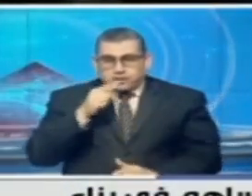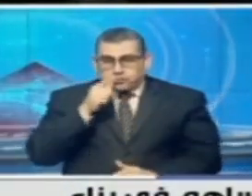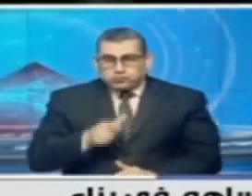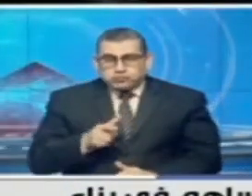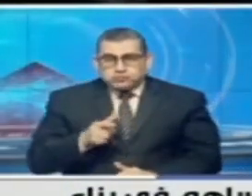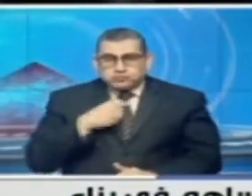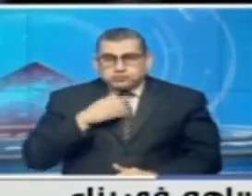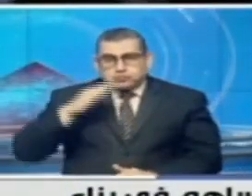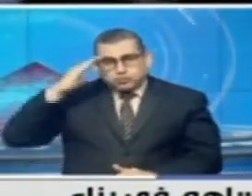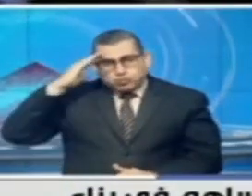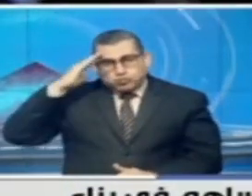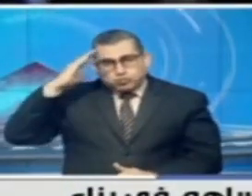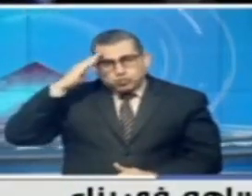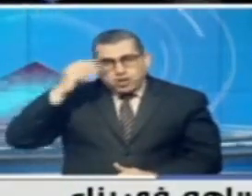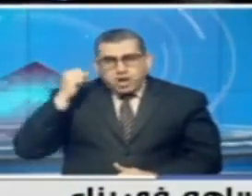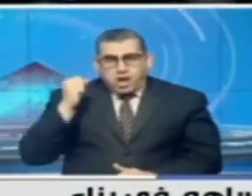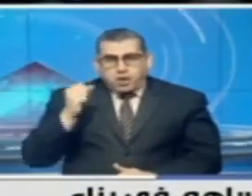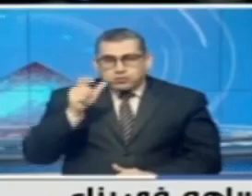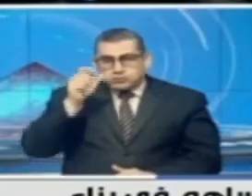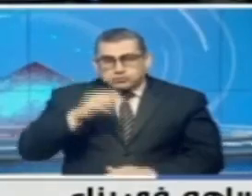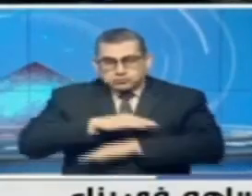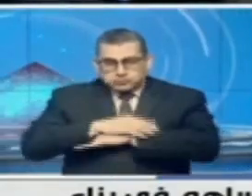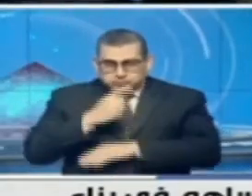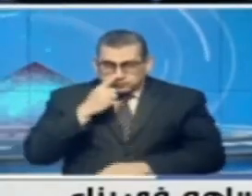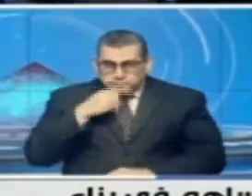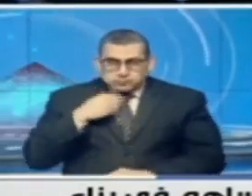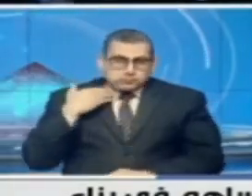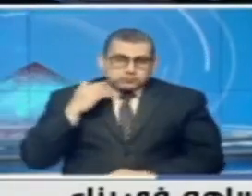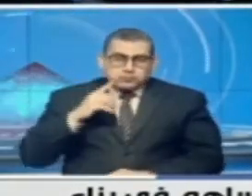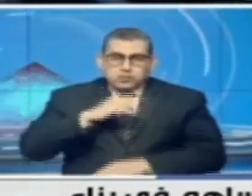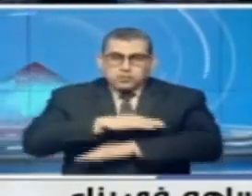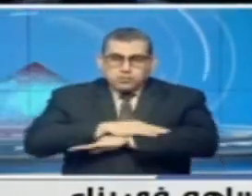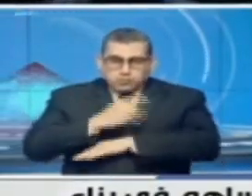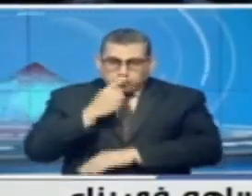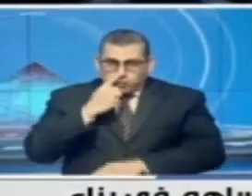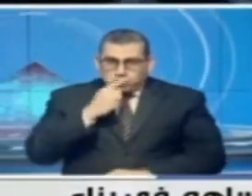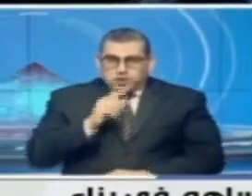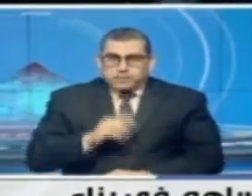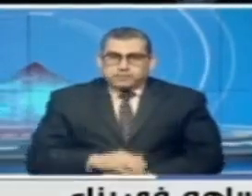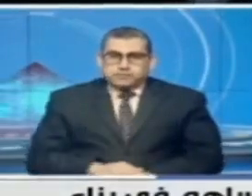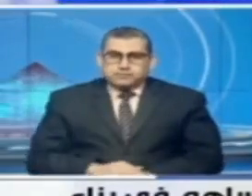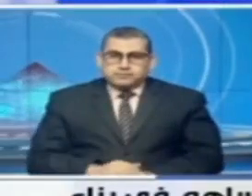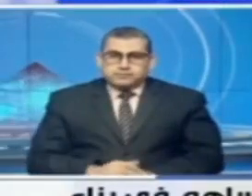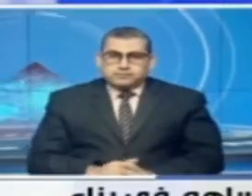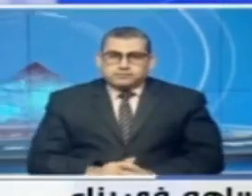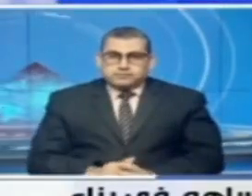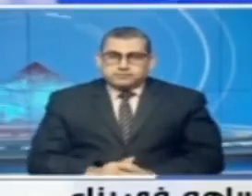نوجه التحية والتقدير والاحترام